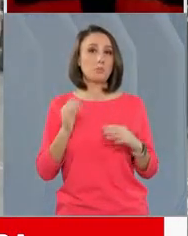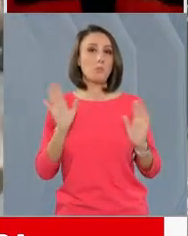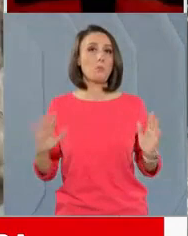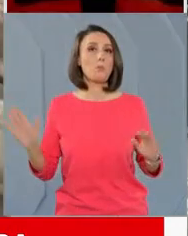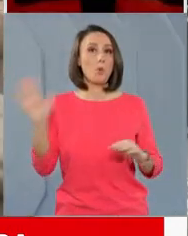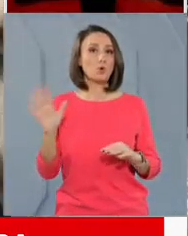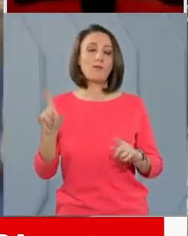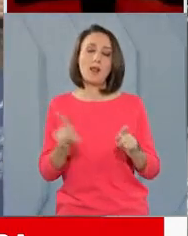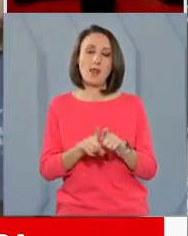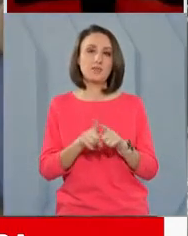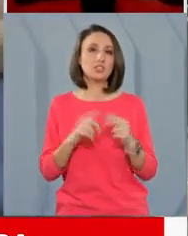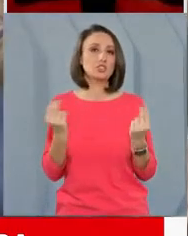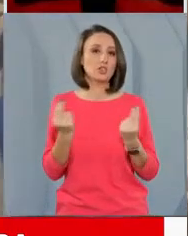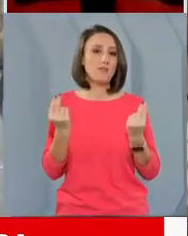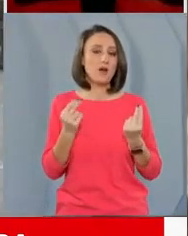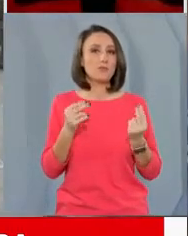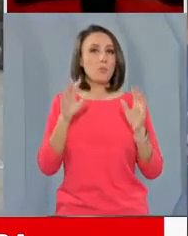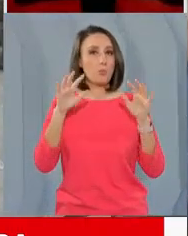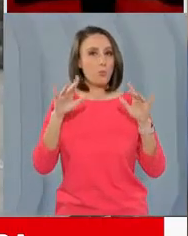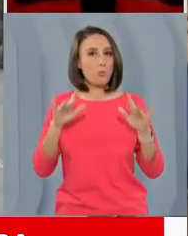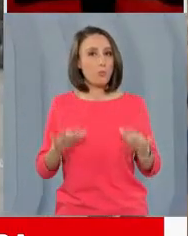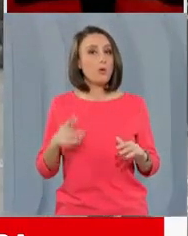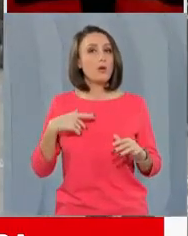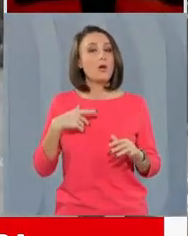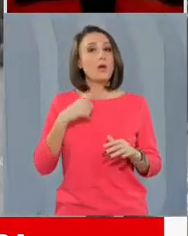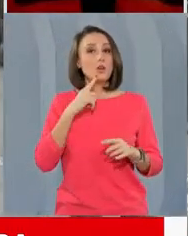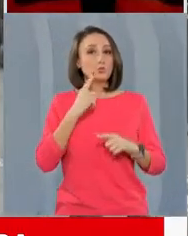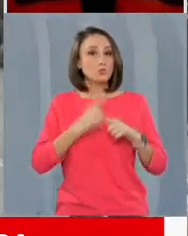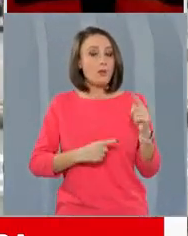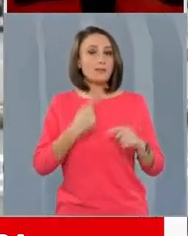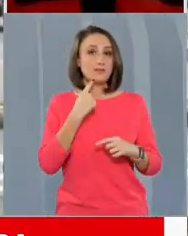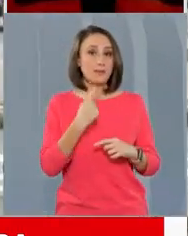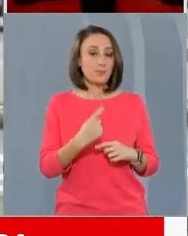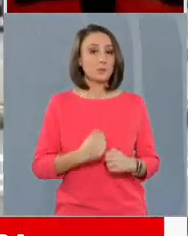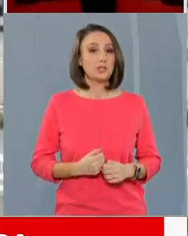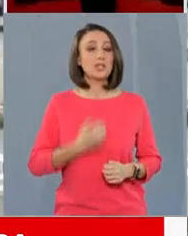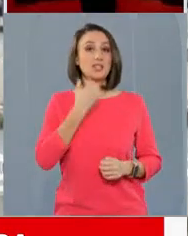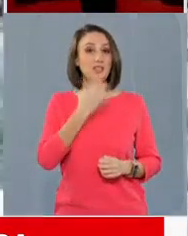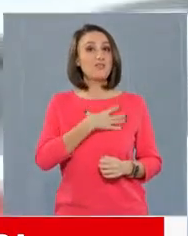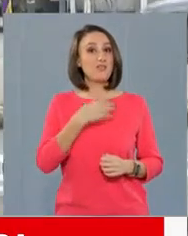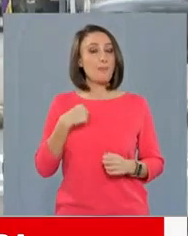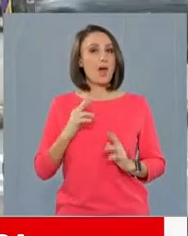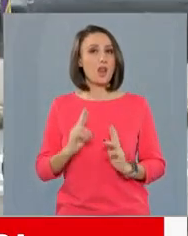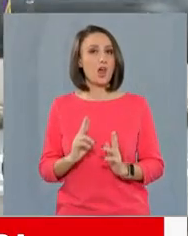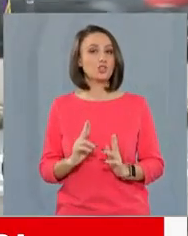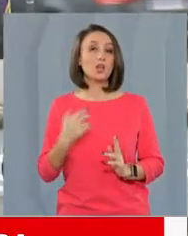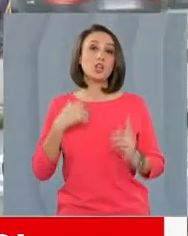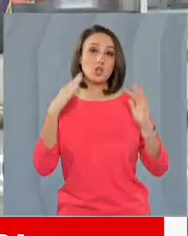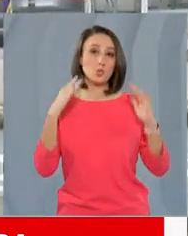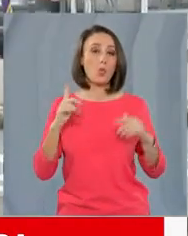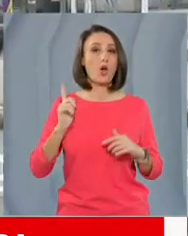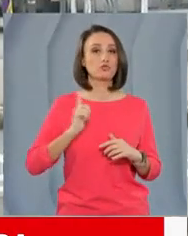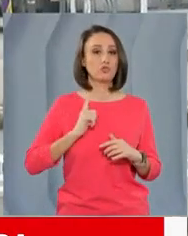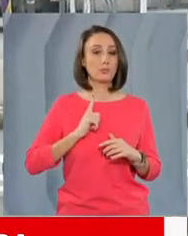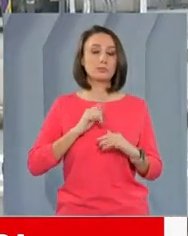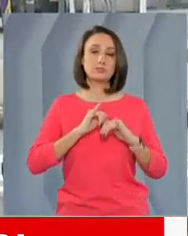Moldova de asemenea ceva burniță sau fulguieli spre mijlocul săptămânii, când vremea se va răci. Iar ninsorile sunt așteptate